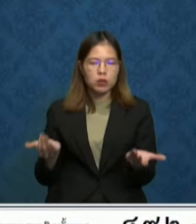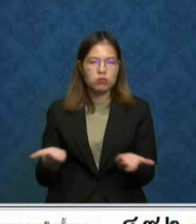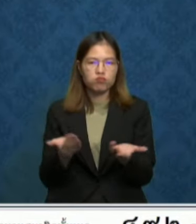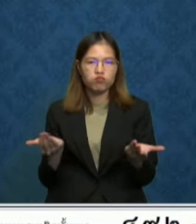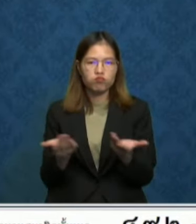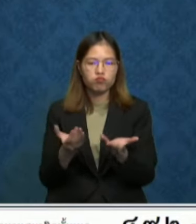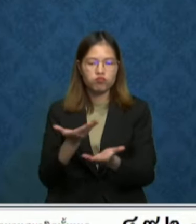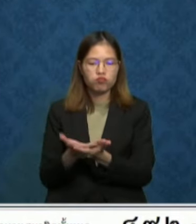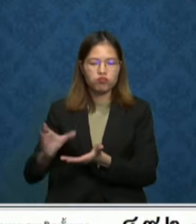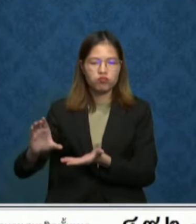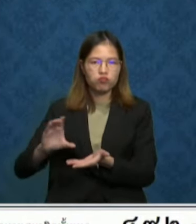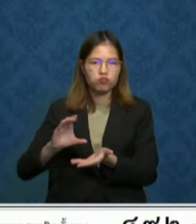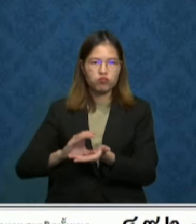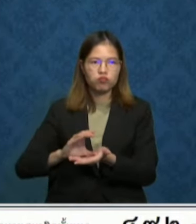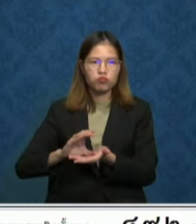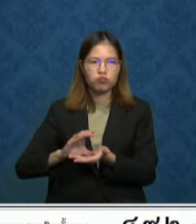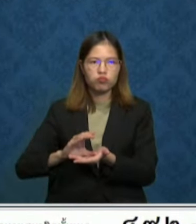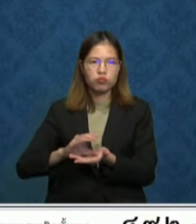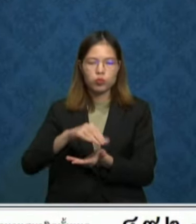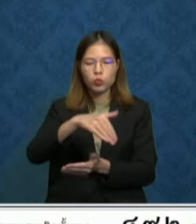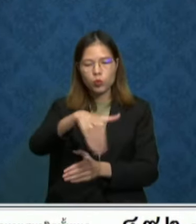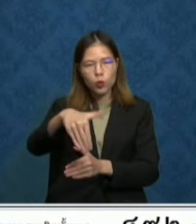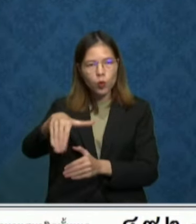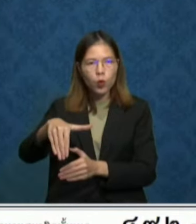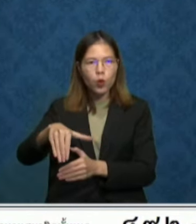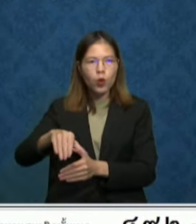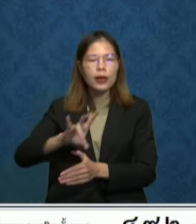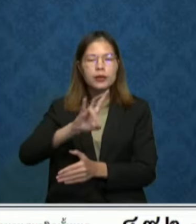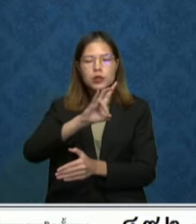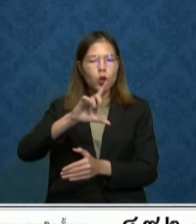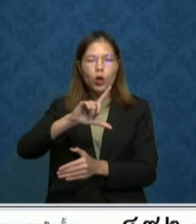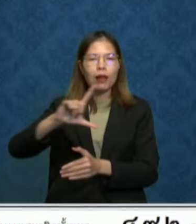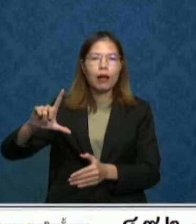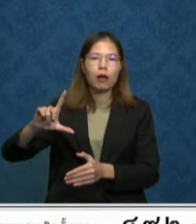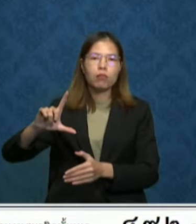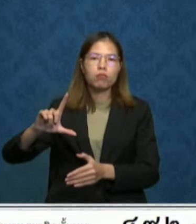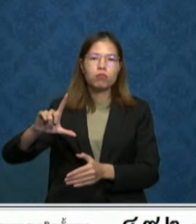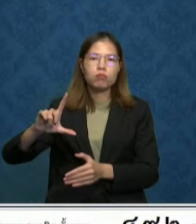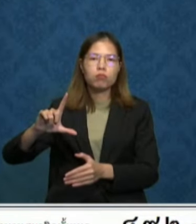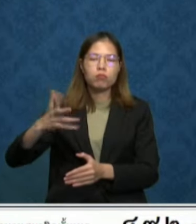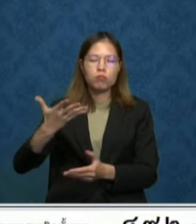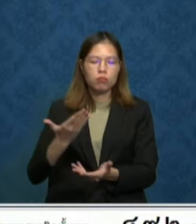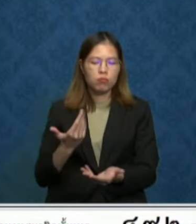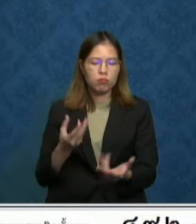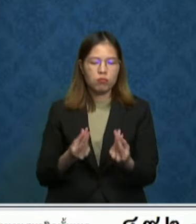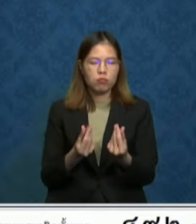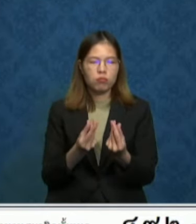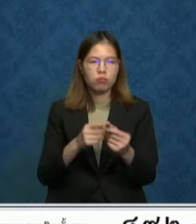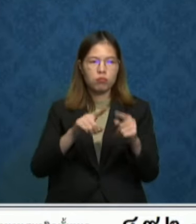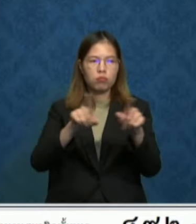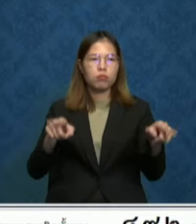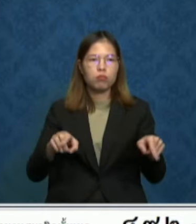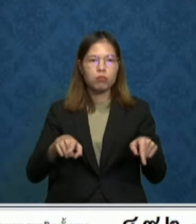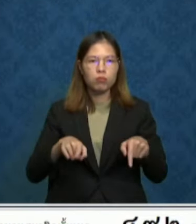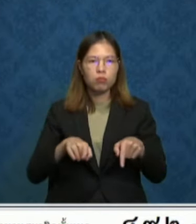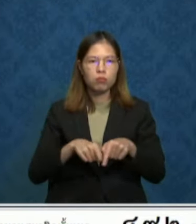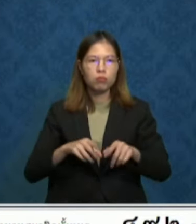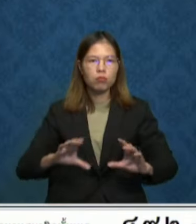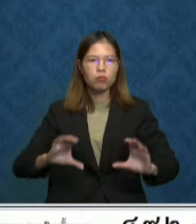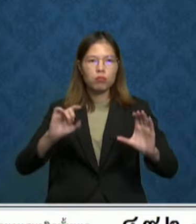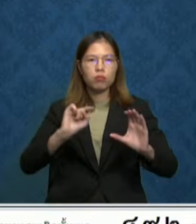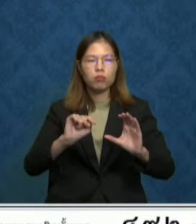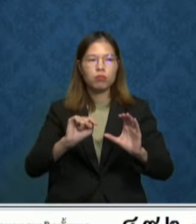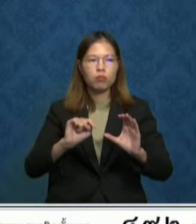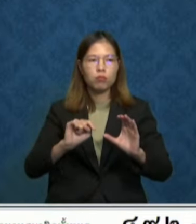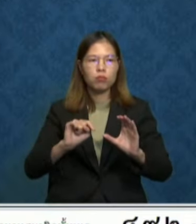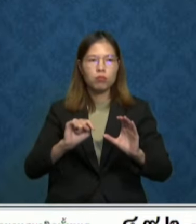และสับสรรวกระมาณจากหนอยงานภายนอก และตใช้งพมากก 700 ลบาทครับซึพนททส่วสาธรรณะ นี้ครัประกอดป 5 โนหัครับ